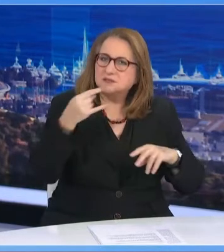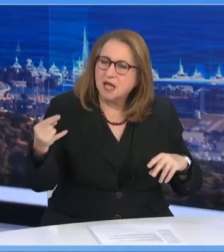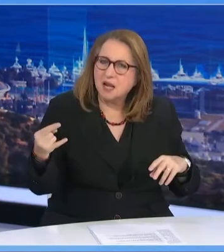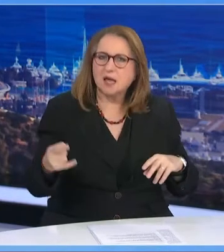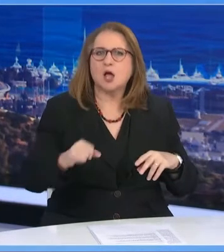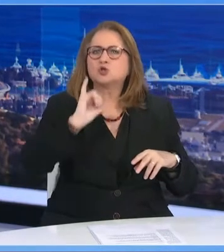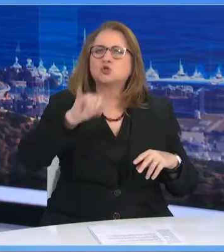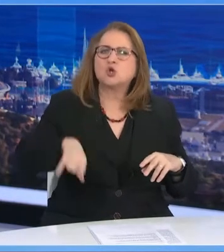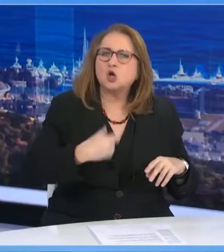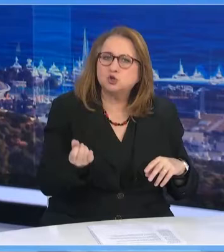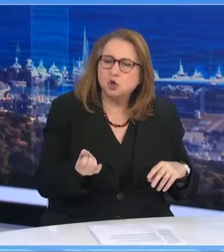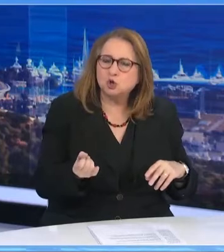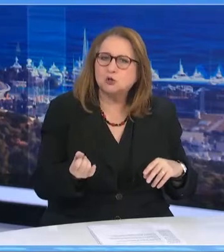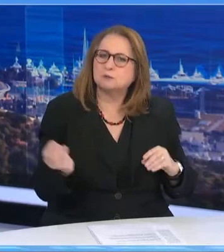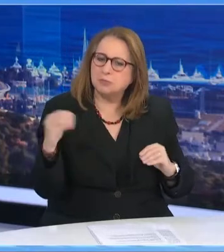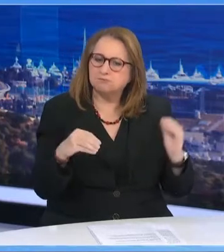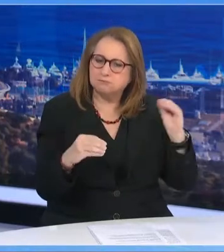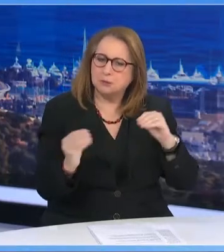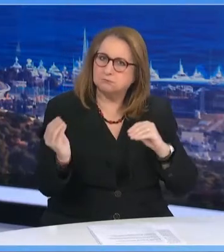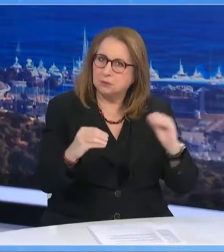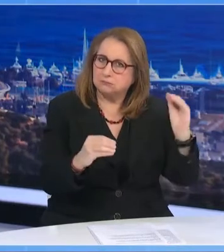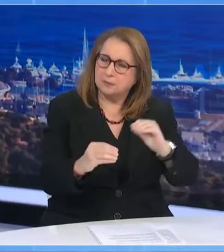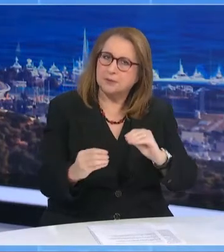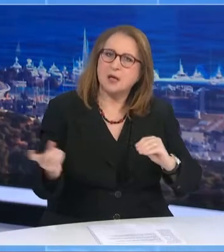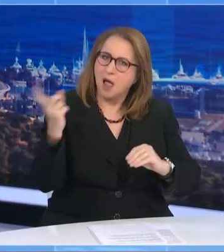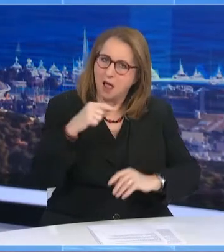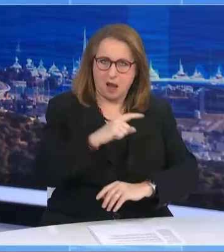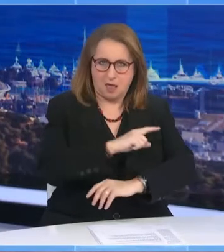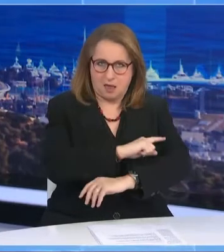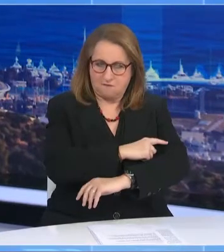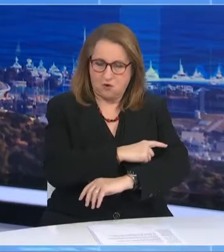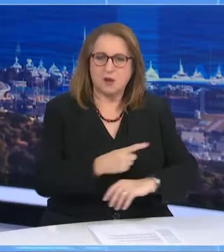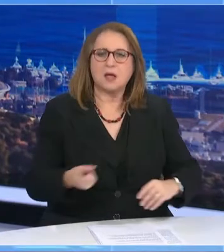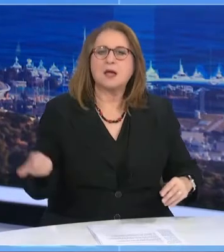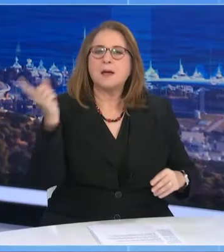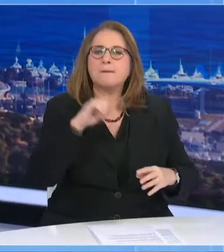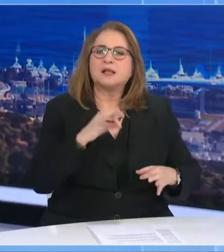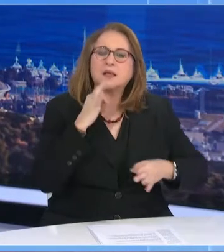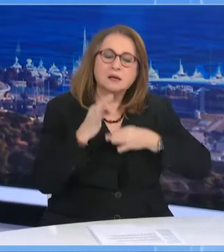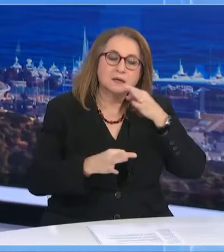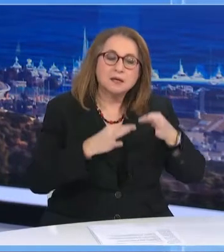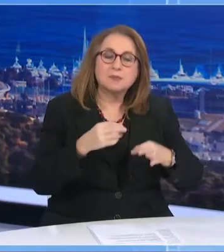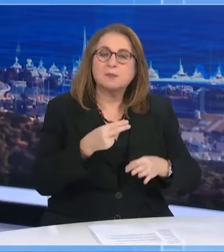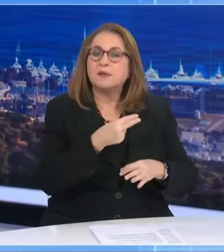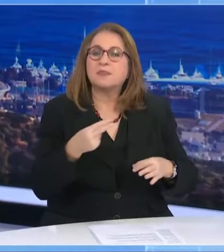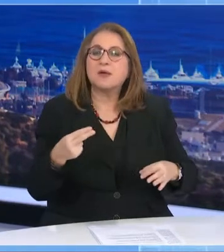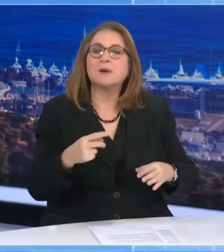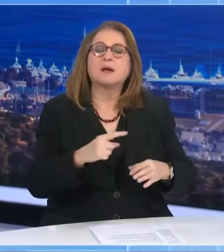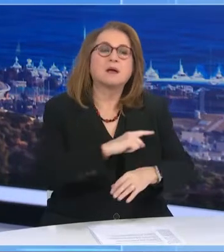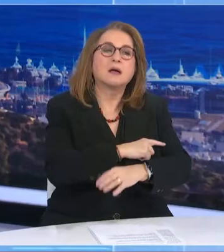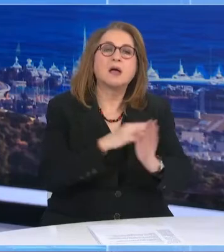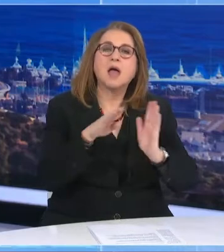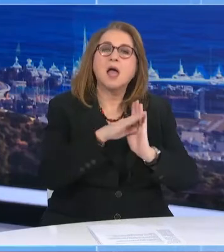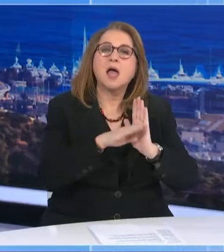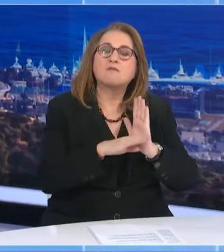της Johnson & Johnson, την διαμόρφωση των συστάσεων εμβολιασμού, όπως